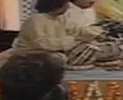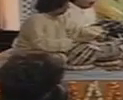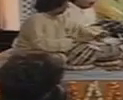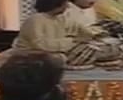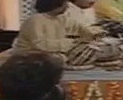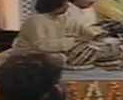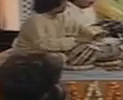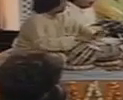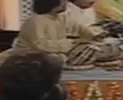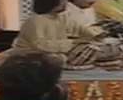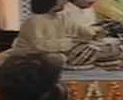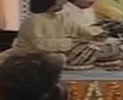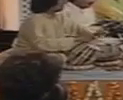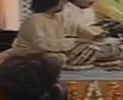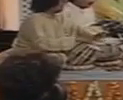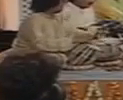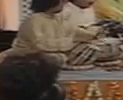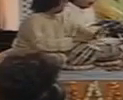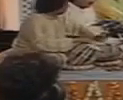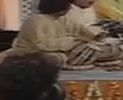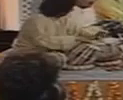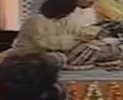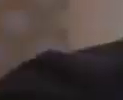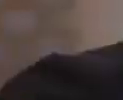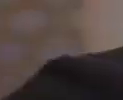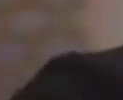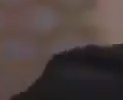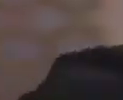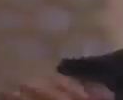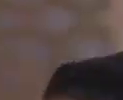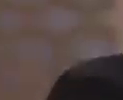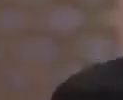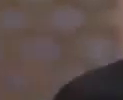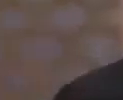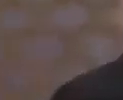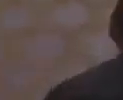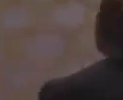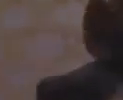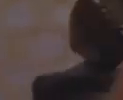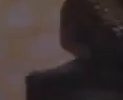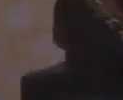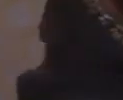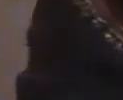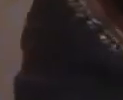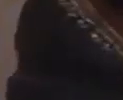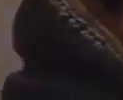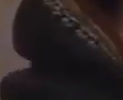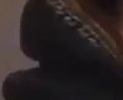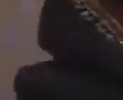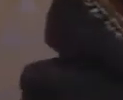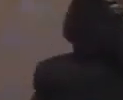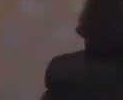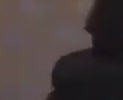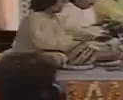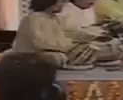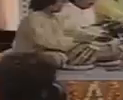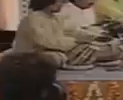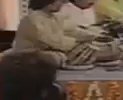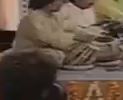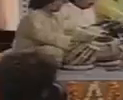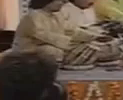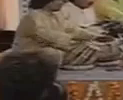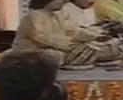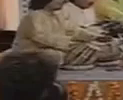रे सखी, मितवा मान नहीं।